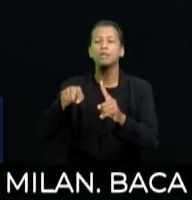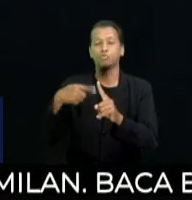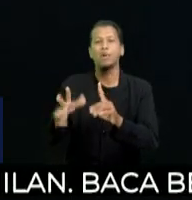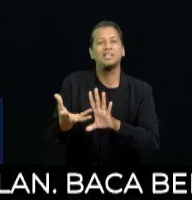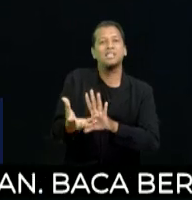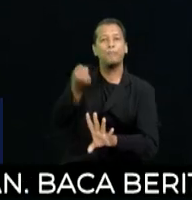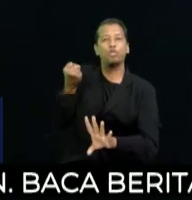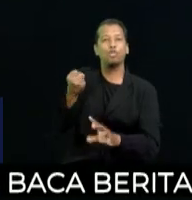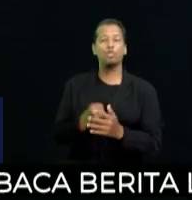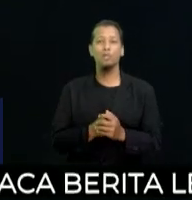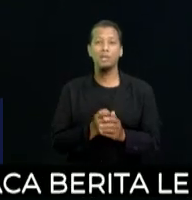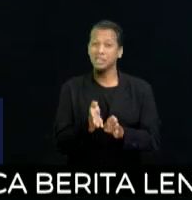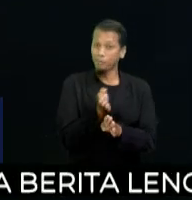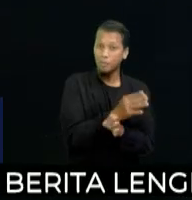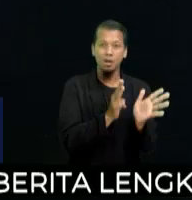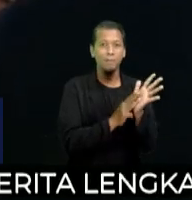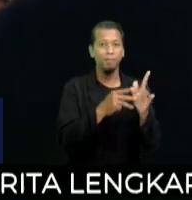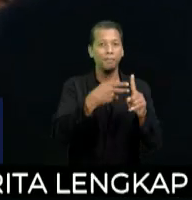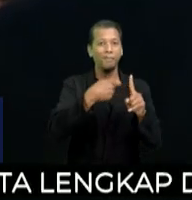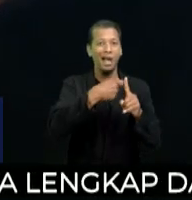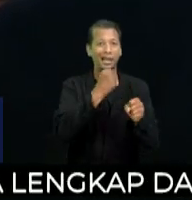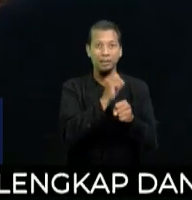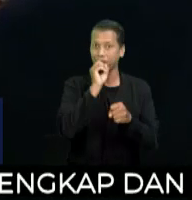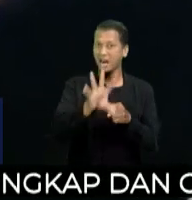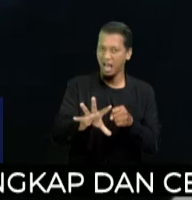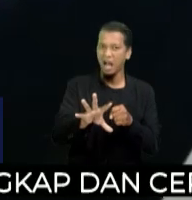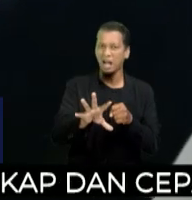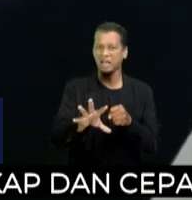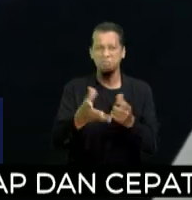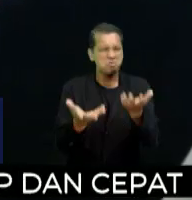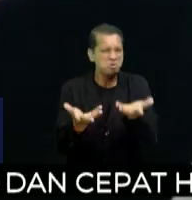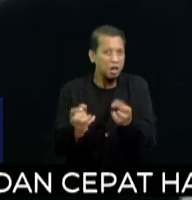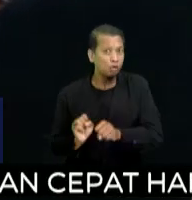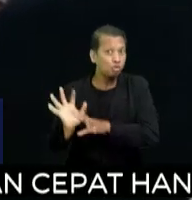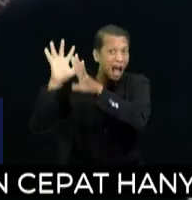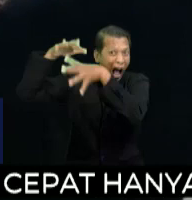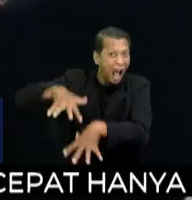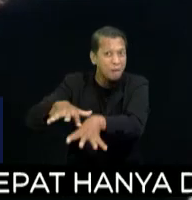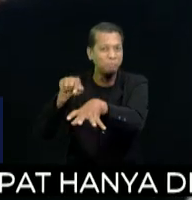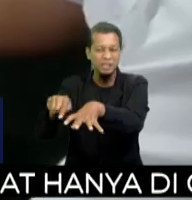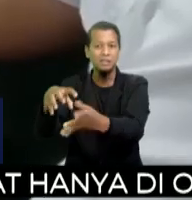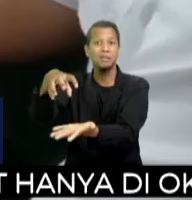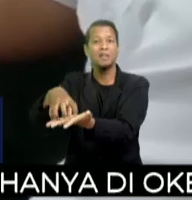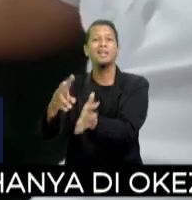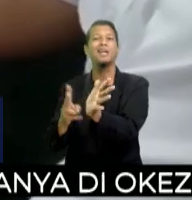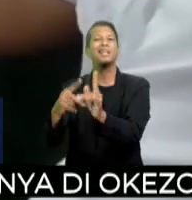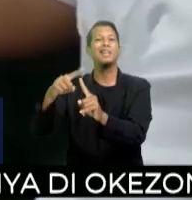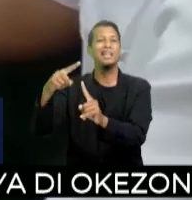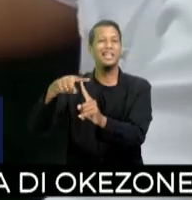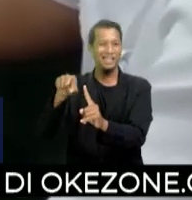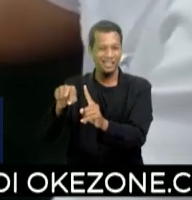Timur resmi dicabut. Sebelumnya BMKG menyatakan potensi dini tsunami akibat gempa yang mengguncang wilayah